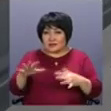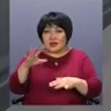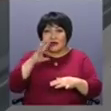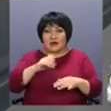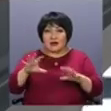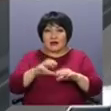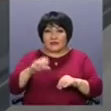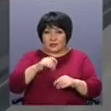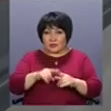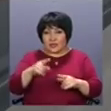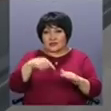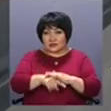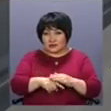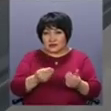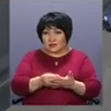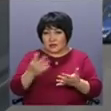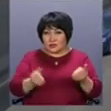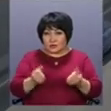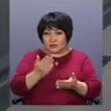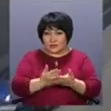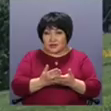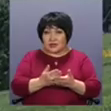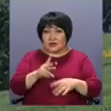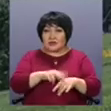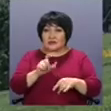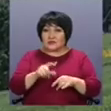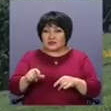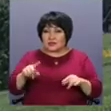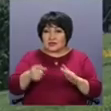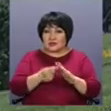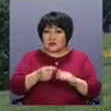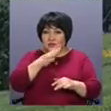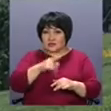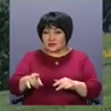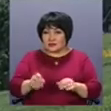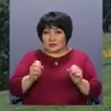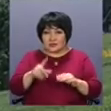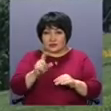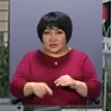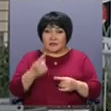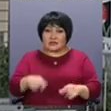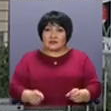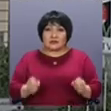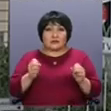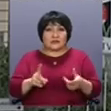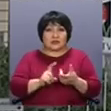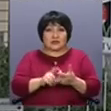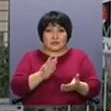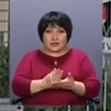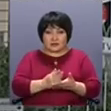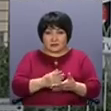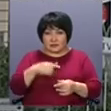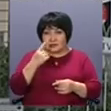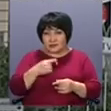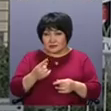ішінде қымбат көліктер де бар. Тәртіп сақшылары тергеу кезінде күдіктінің басқа да қылмысқа қатысы бар екенін әшкерелеген. Нақтырақ